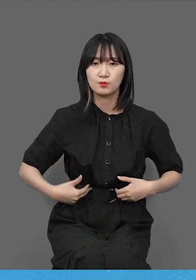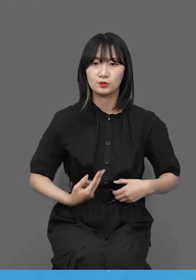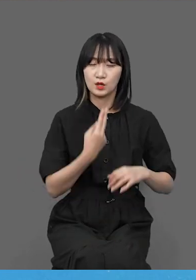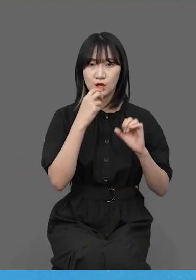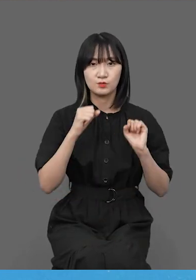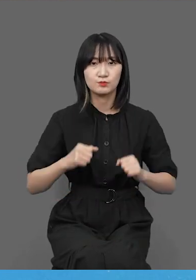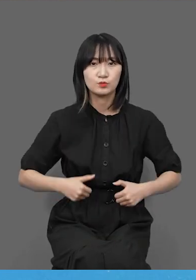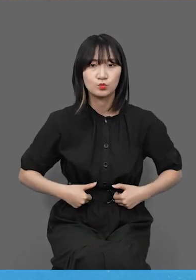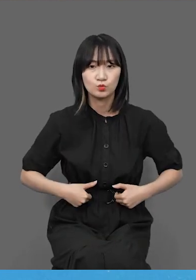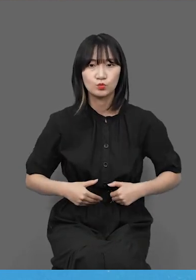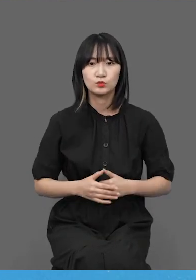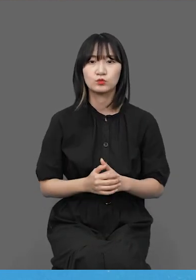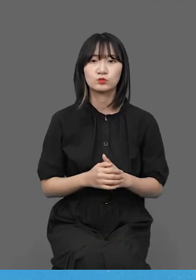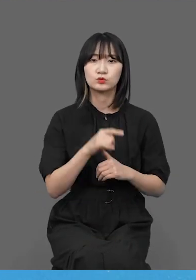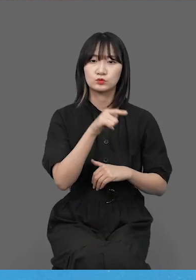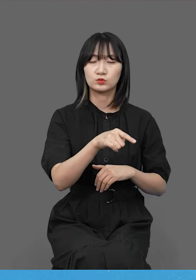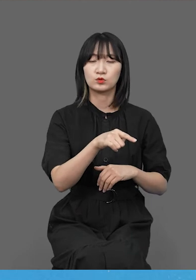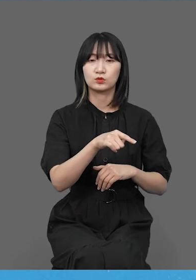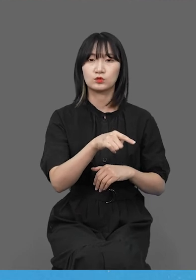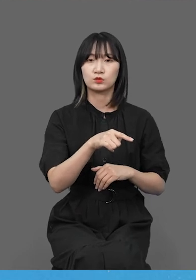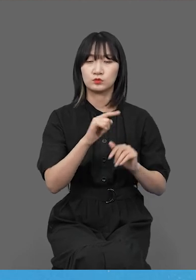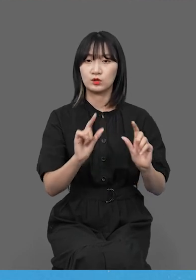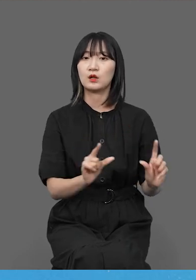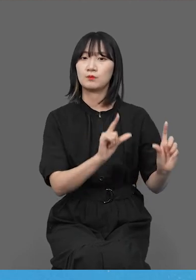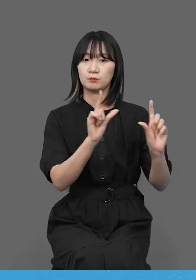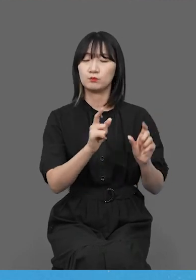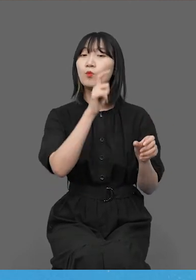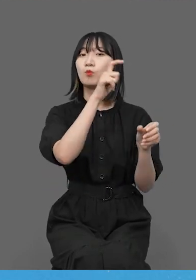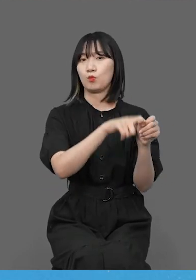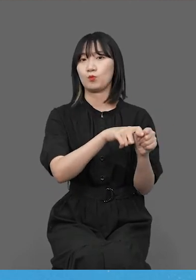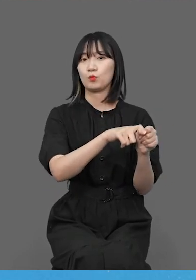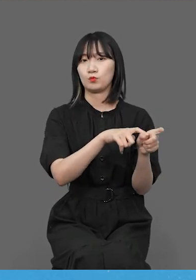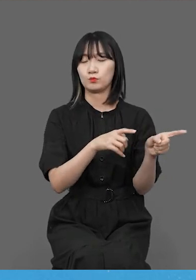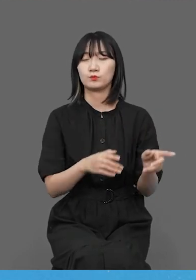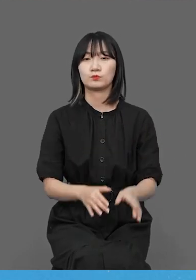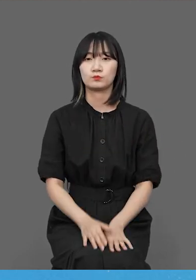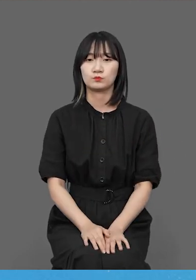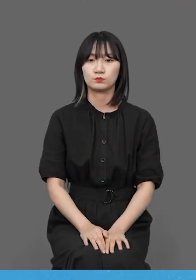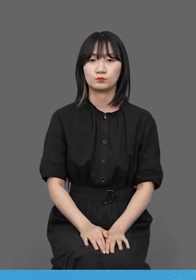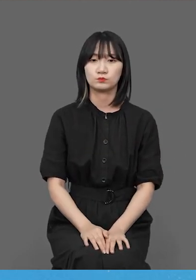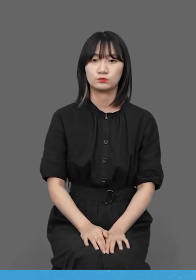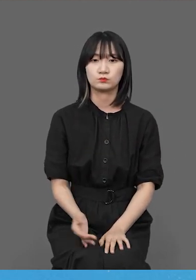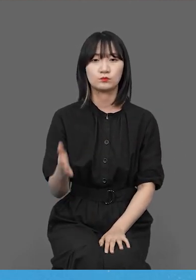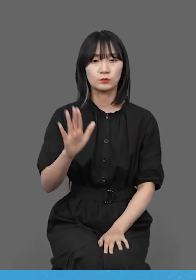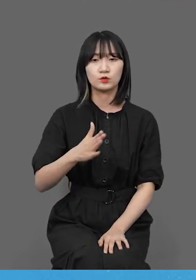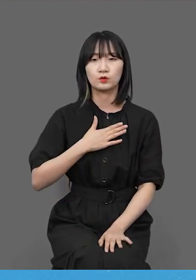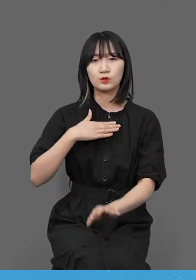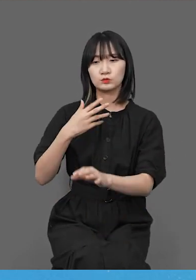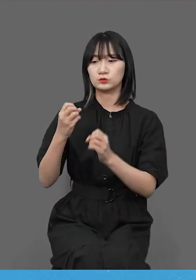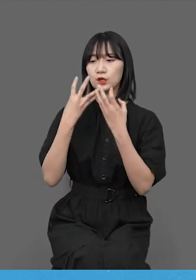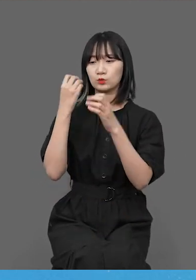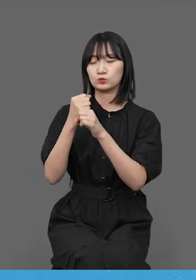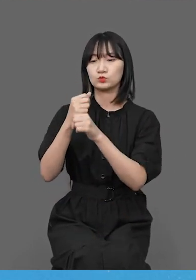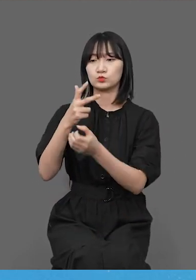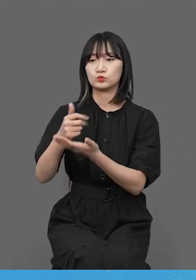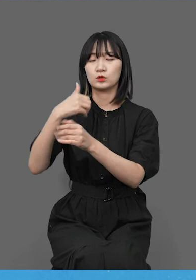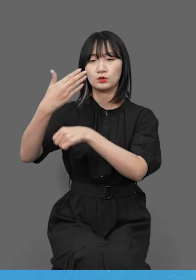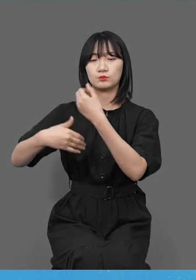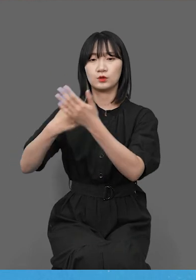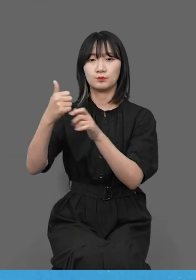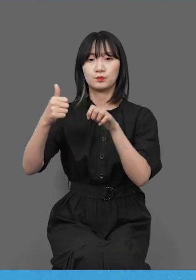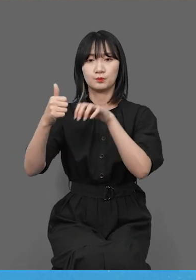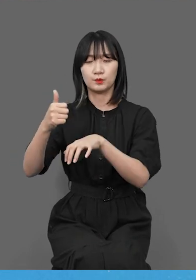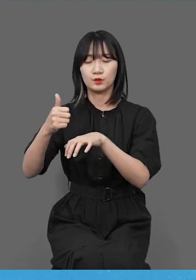생존해야죠. 그게 제 삶의 목표가 될 것입니다. 하지만 내가 창조주 하나님 앞에